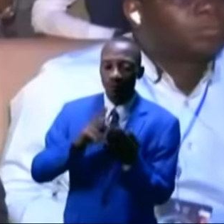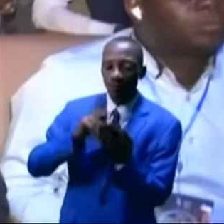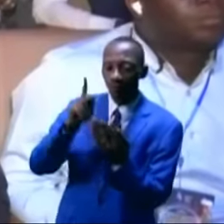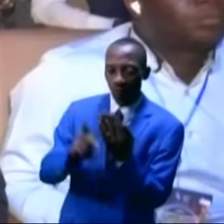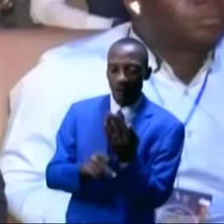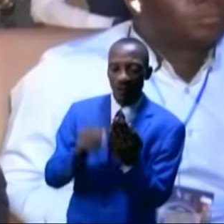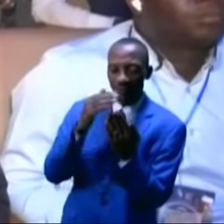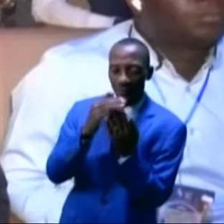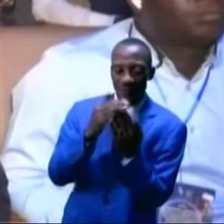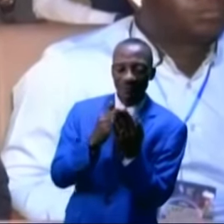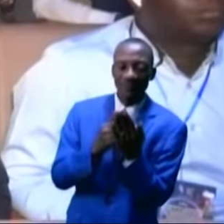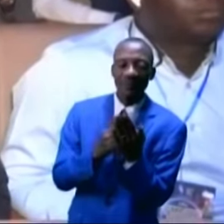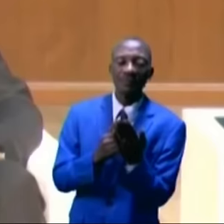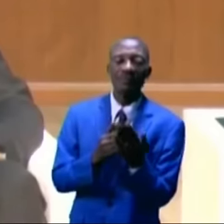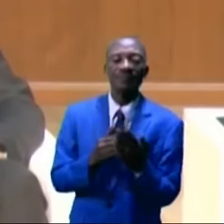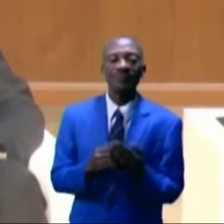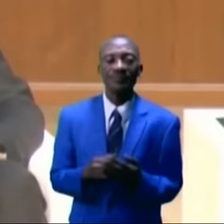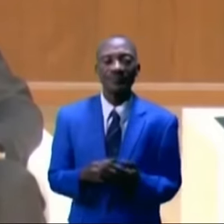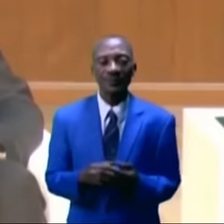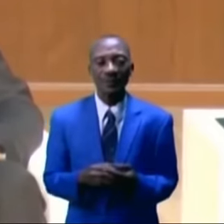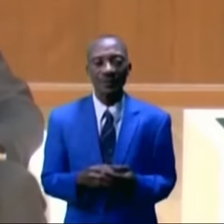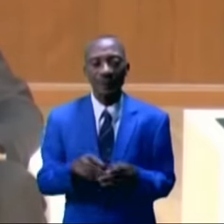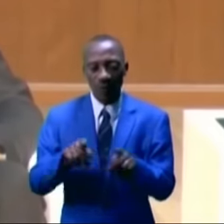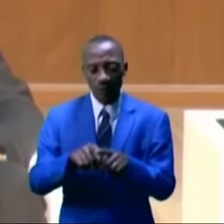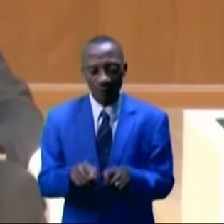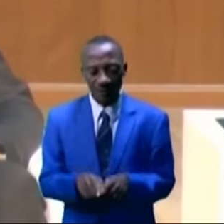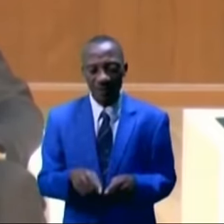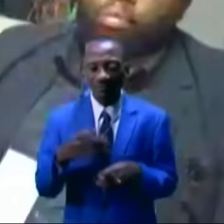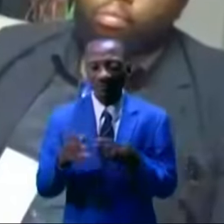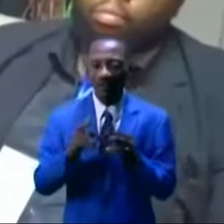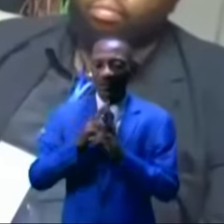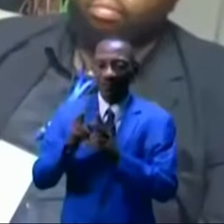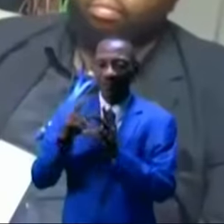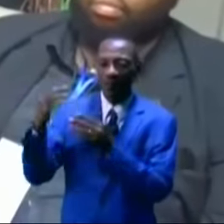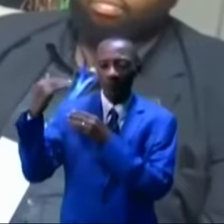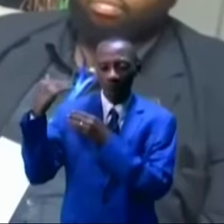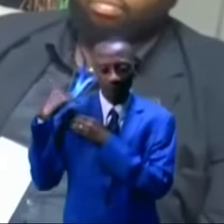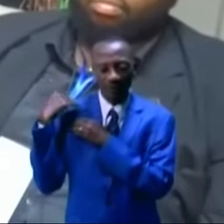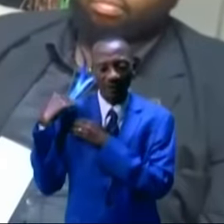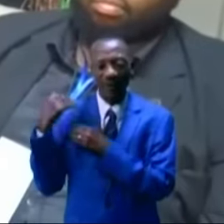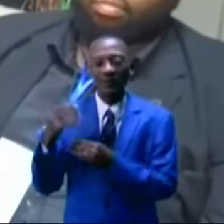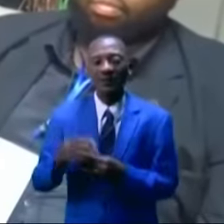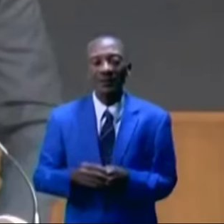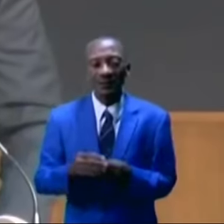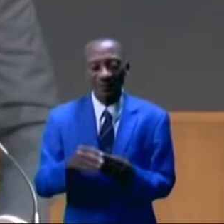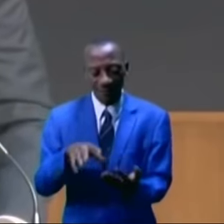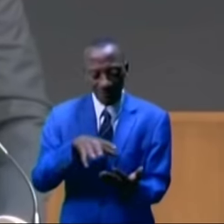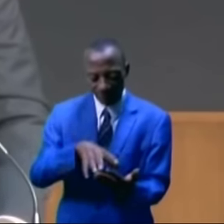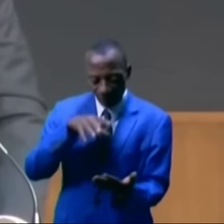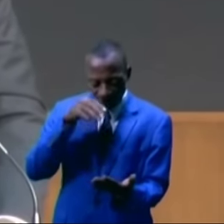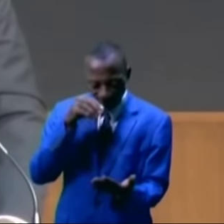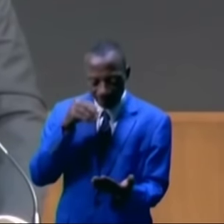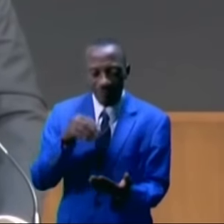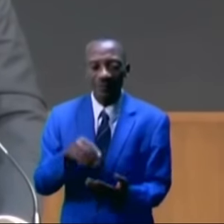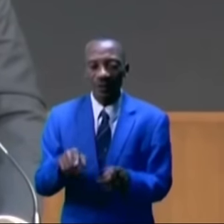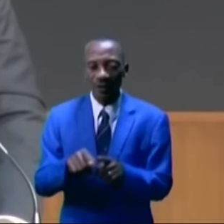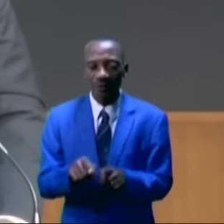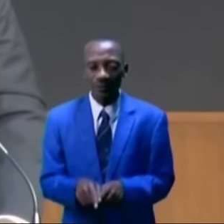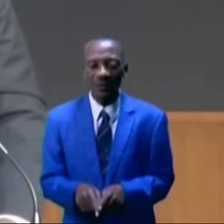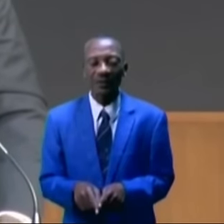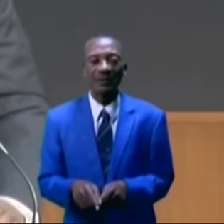porte rencontre la vision de son Excellence Félix-Antoine Tshisekedi Tshilombo, président de la République, chef de